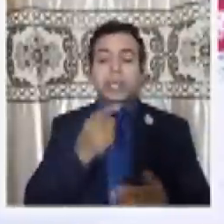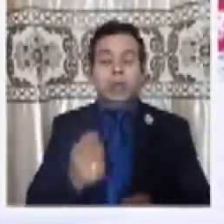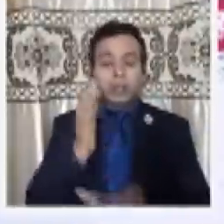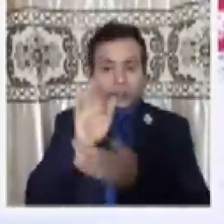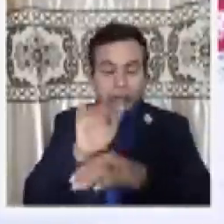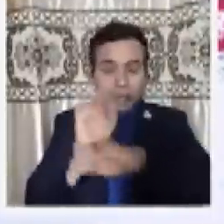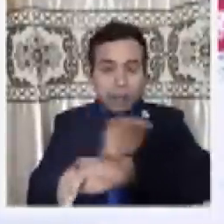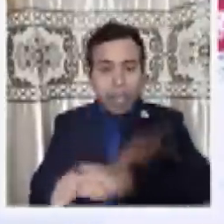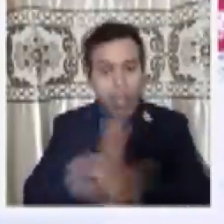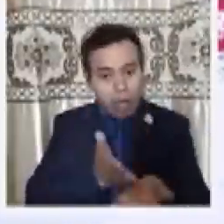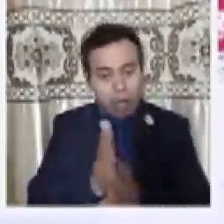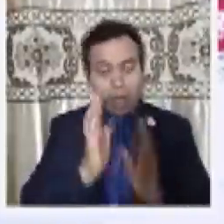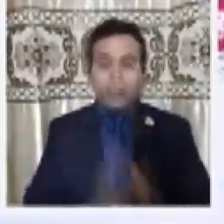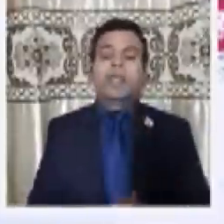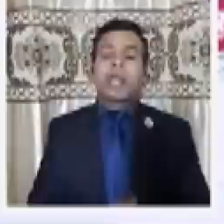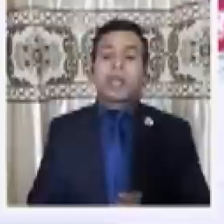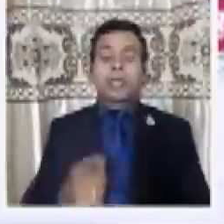আপনারা